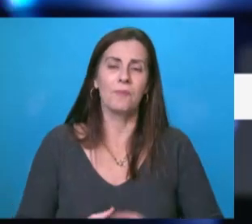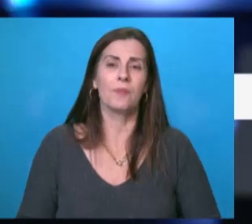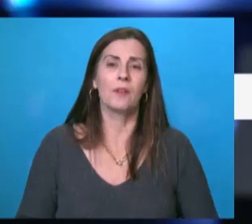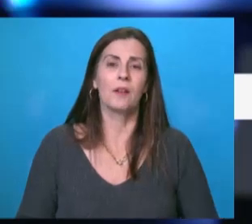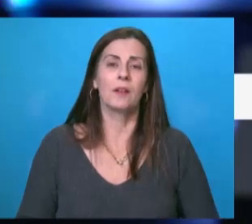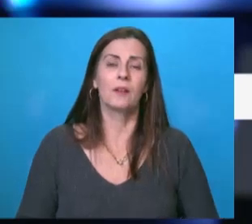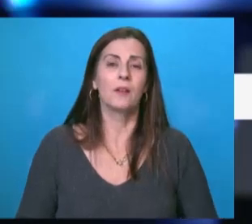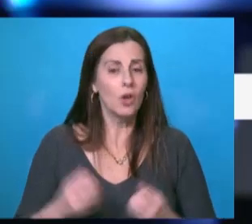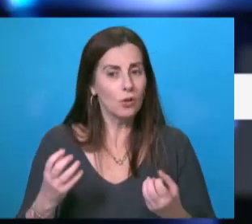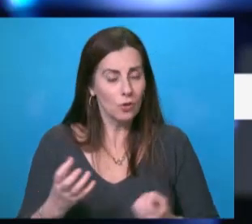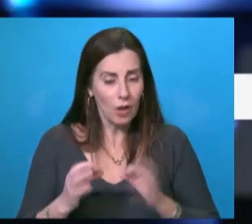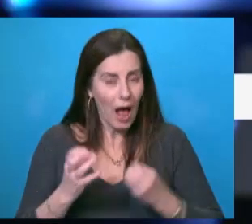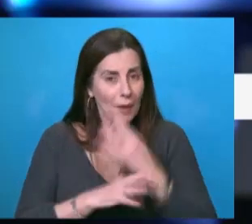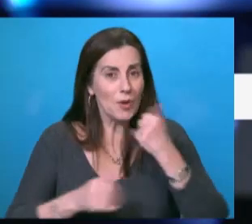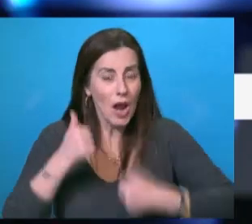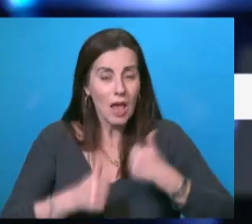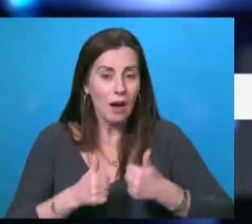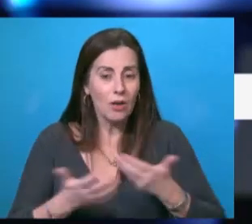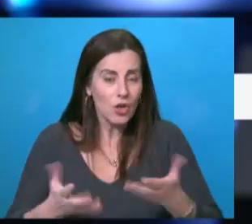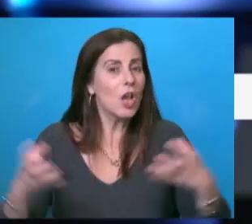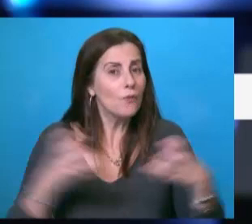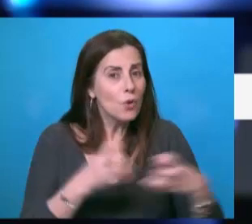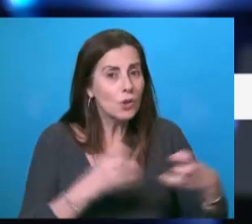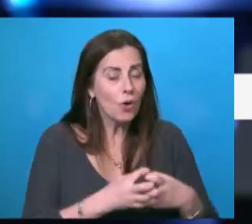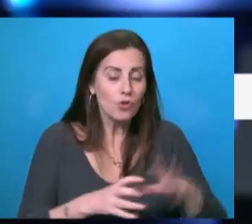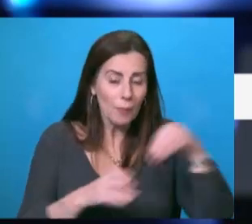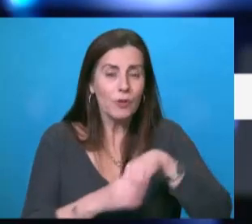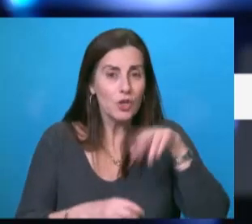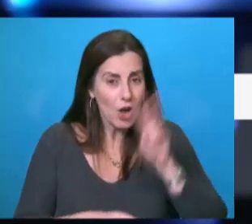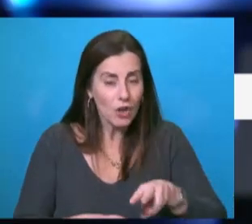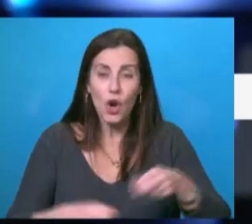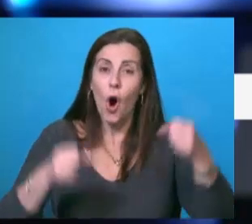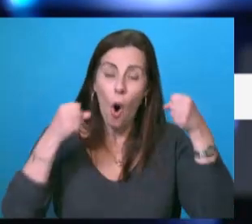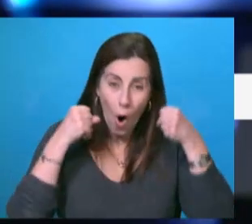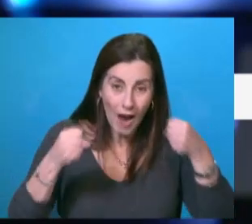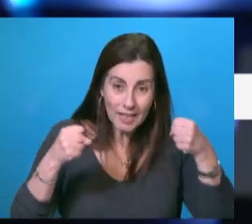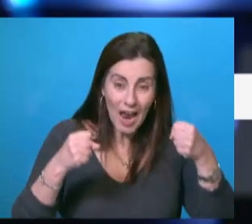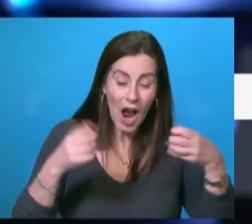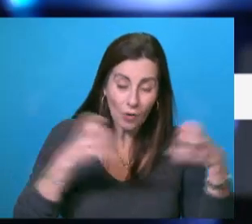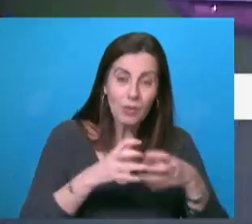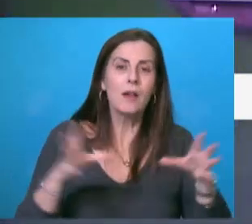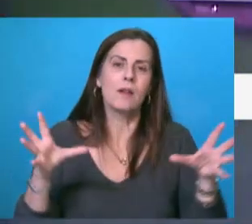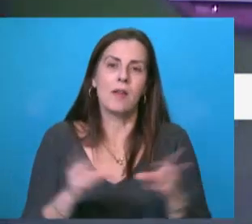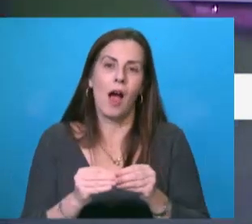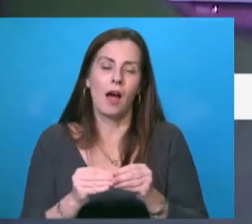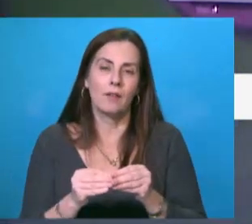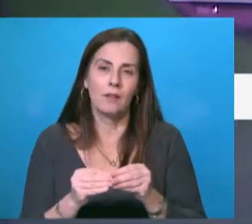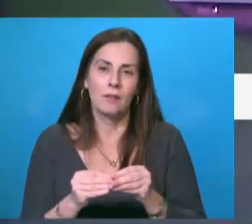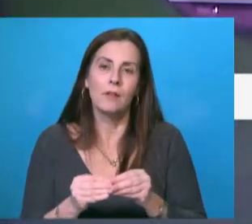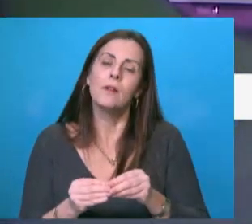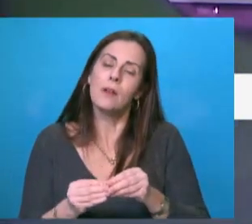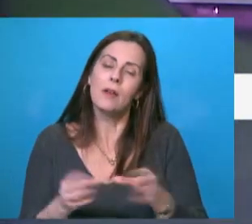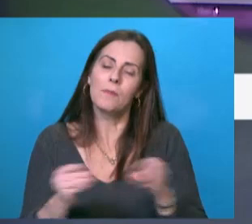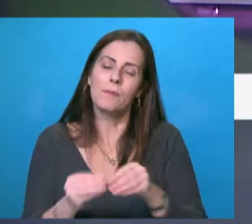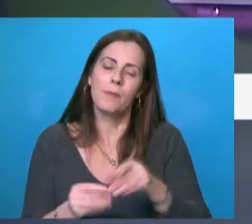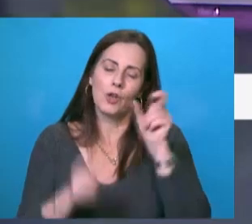ותוקם ליגה כזו של קבוצות שמורכבות מאוהדי הקבוצה בשילוב עם אנשים עם מוגבלות,